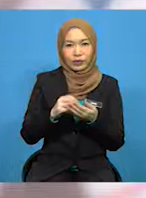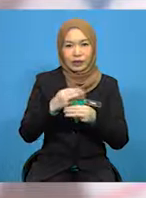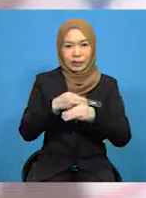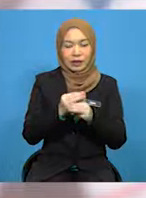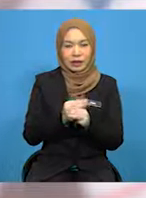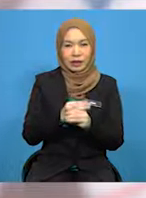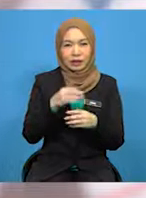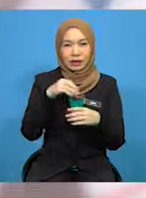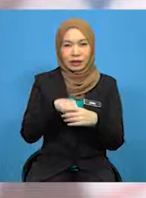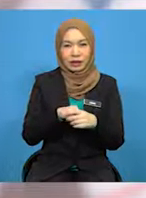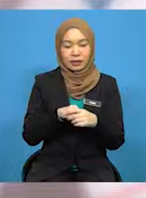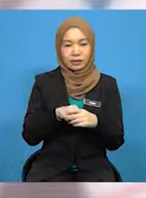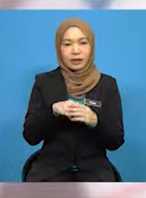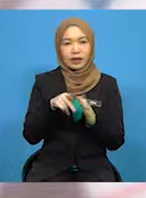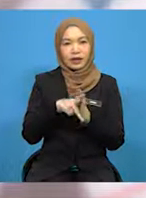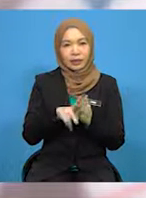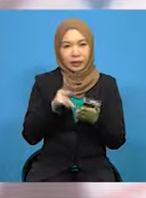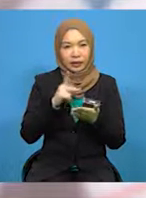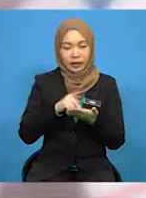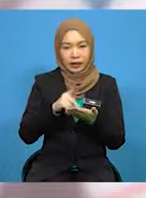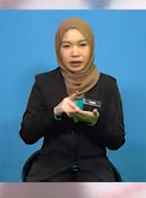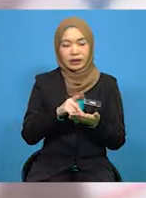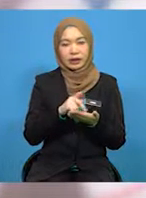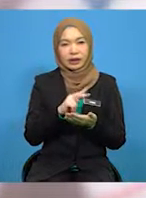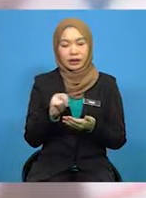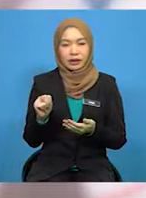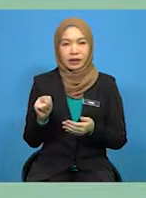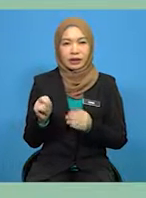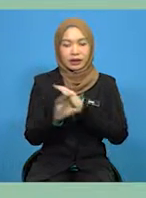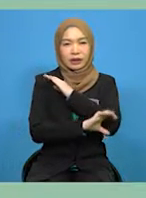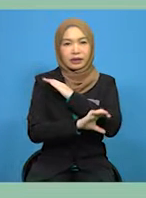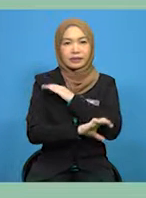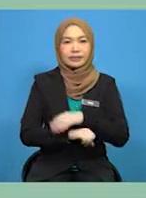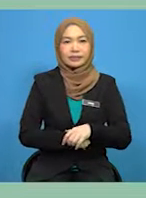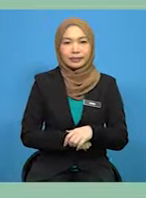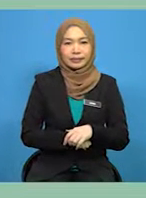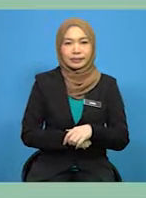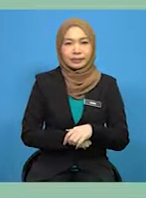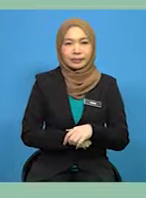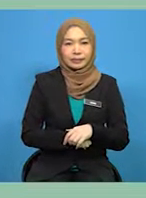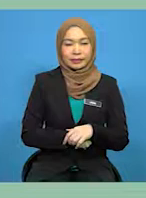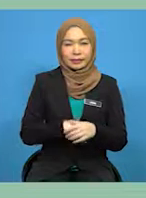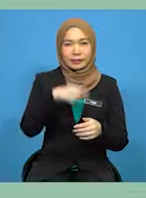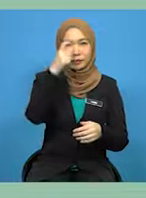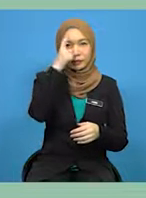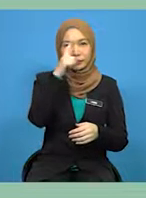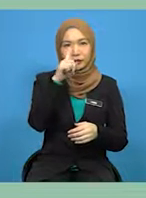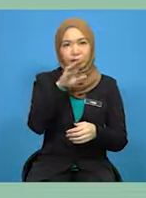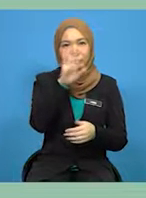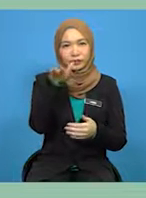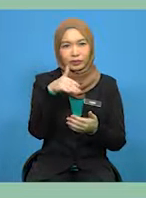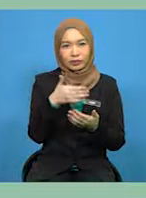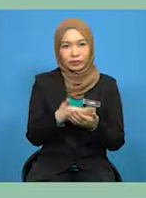masalah-masalah dalam perhitungan pendapatan negara. Untuk pengetahuan semua,